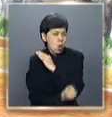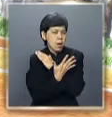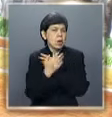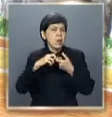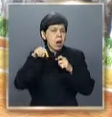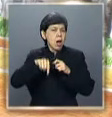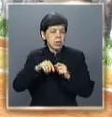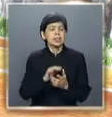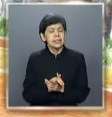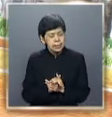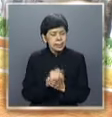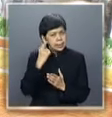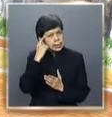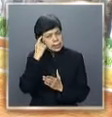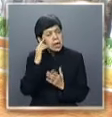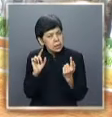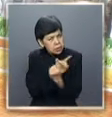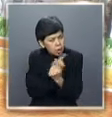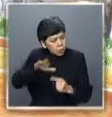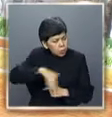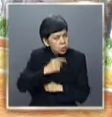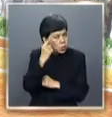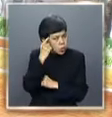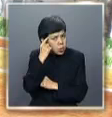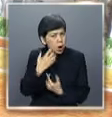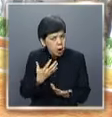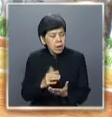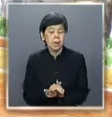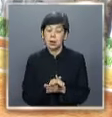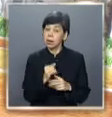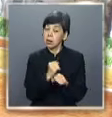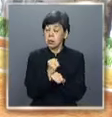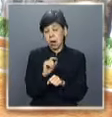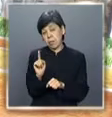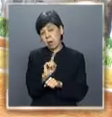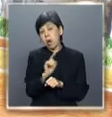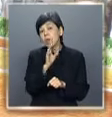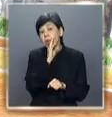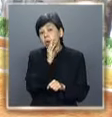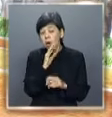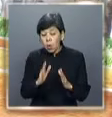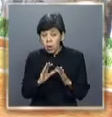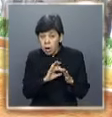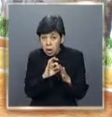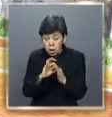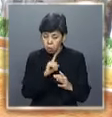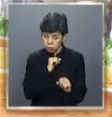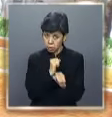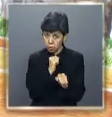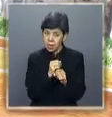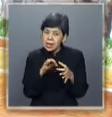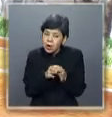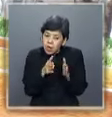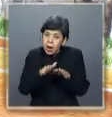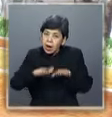หาใหญ่ที่ควรจะขยายให้กับสังคมได้รับรู้นะคะและจะมีประโยชน์อะไรบ้างถ้าผู้ที่เกี่ยวข้องกับการทำงานกับเด็ก